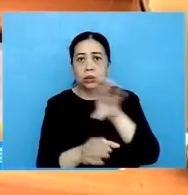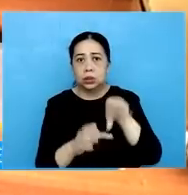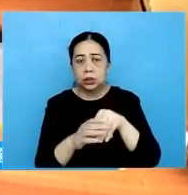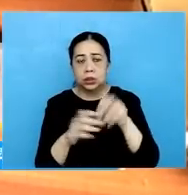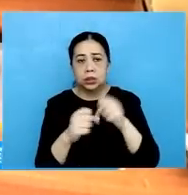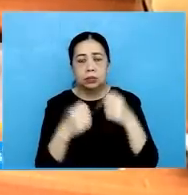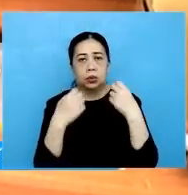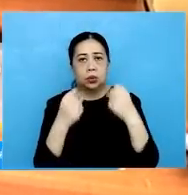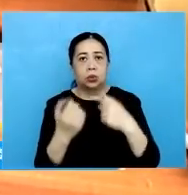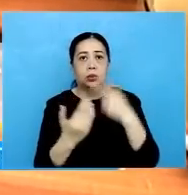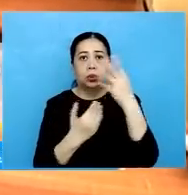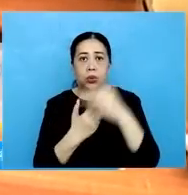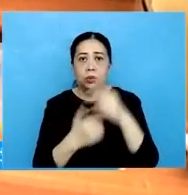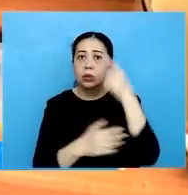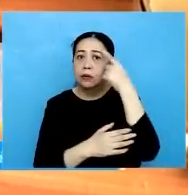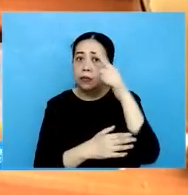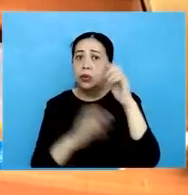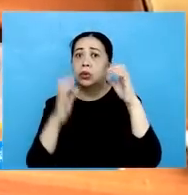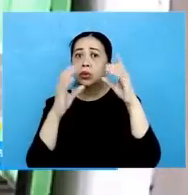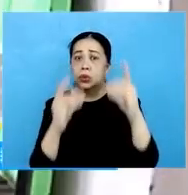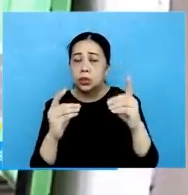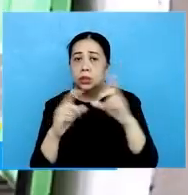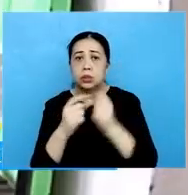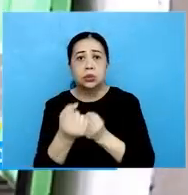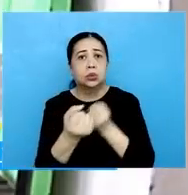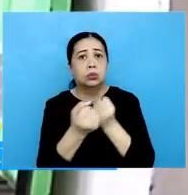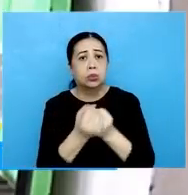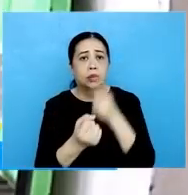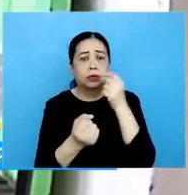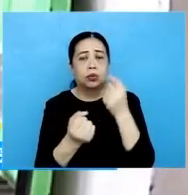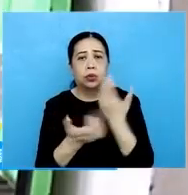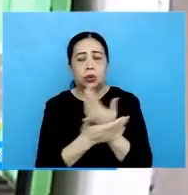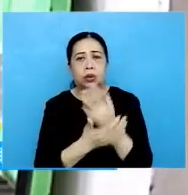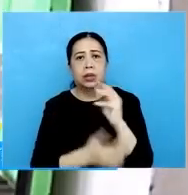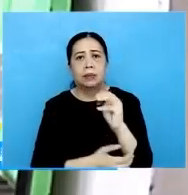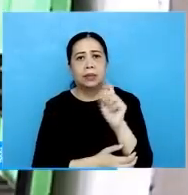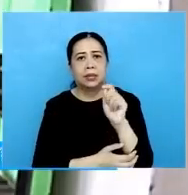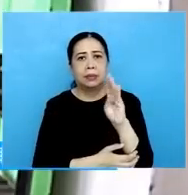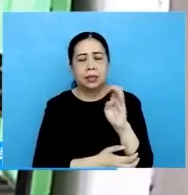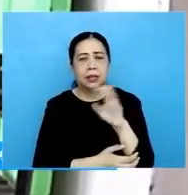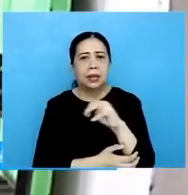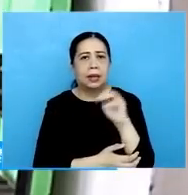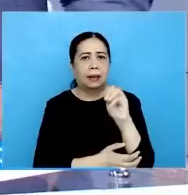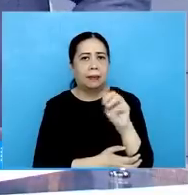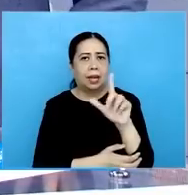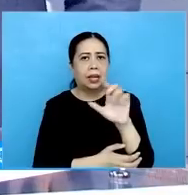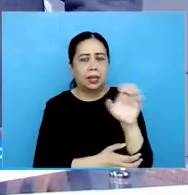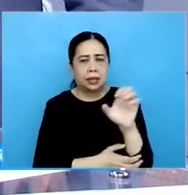mga programang pang-edukasyon at suporta sa mother tongue-based multilingual education.